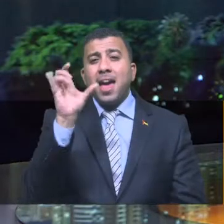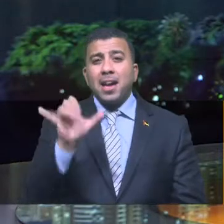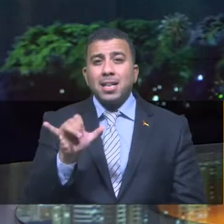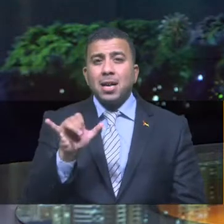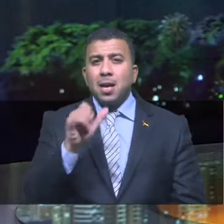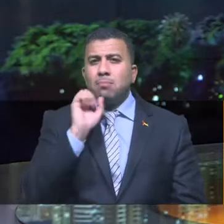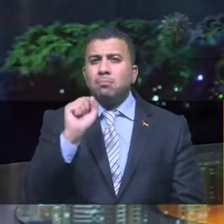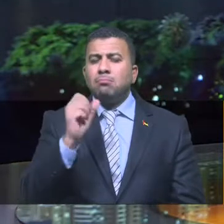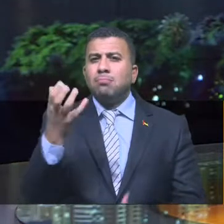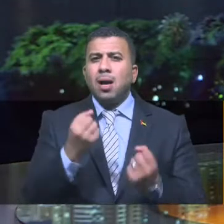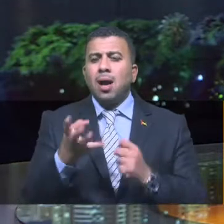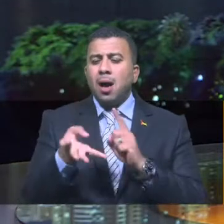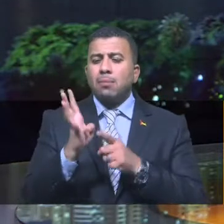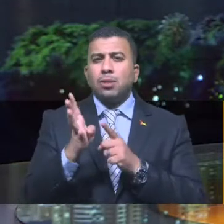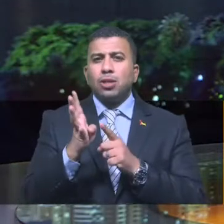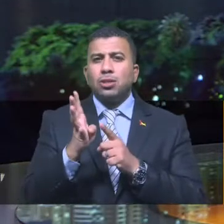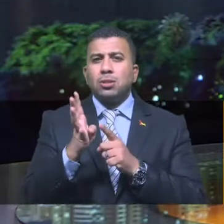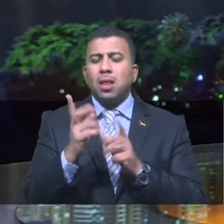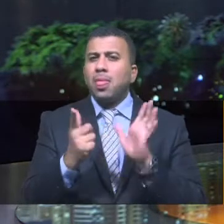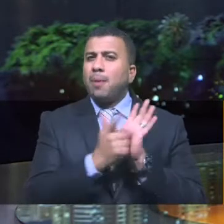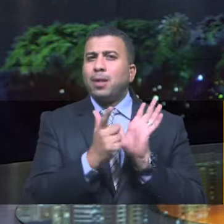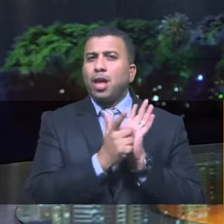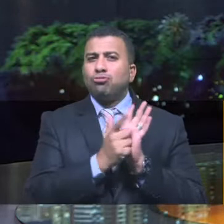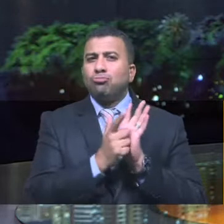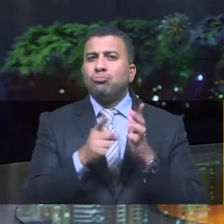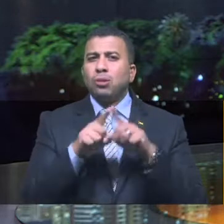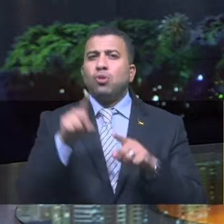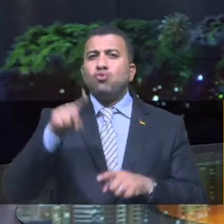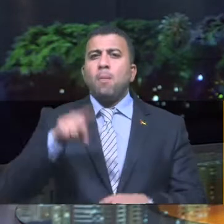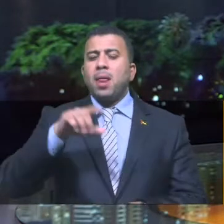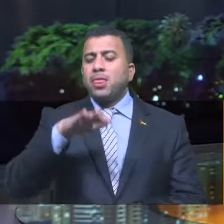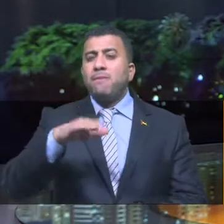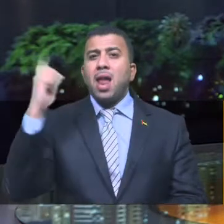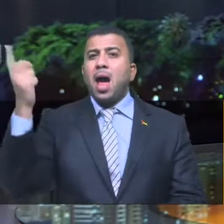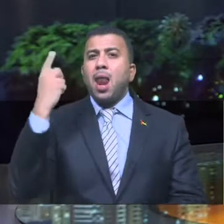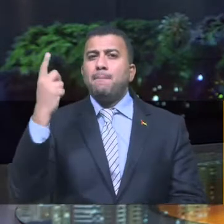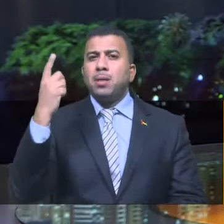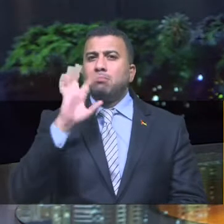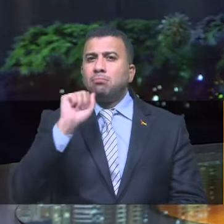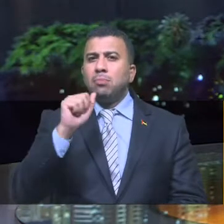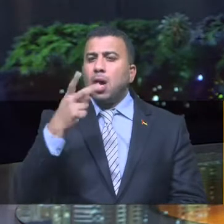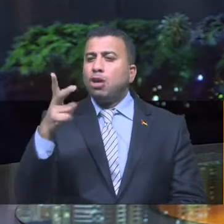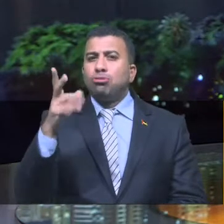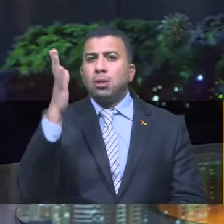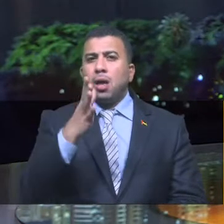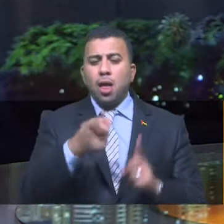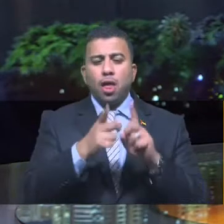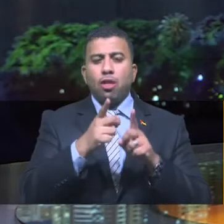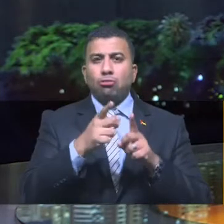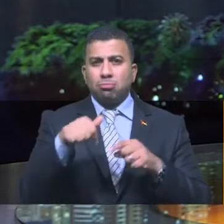استشراف 14/17، وذلك تزامنا مع يوم الطفل العالمي الذي يصادف 20 نوفمبر